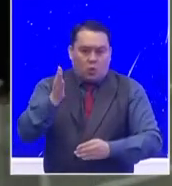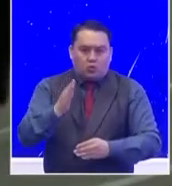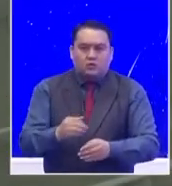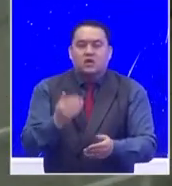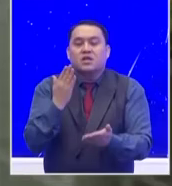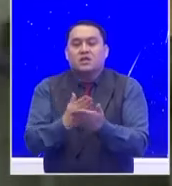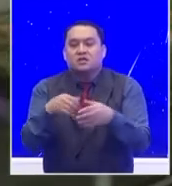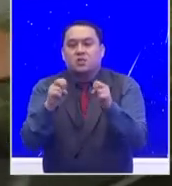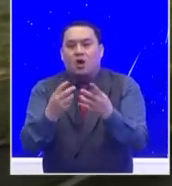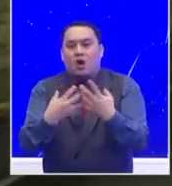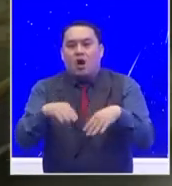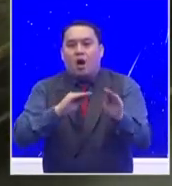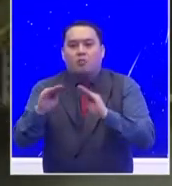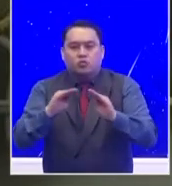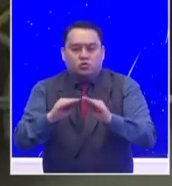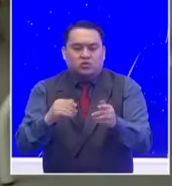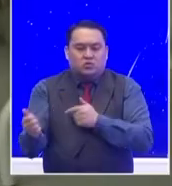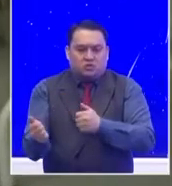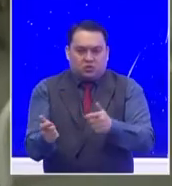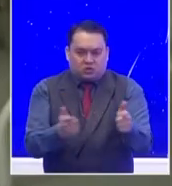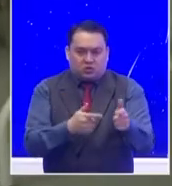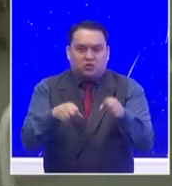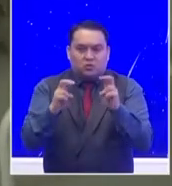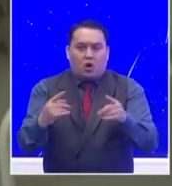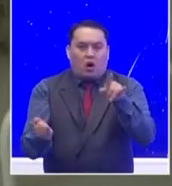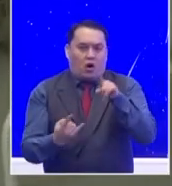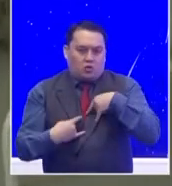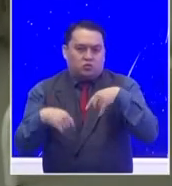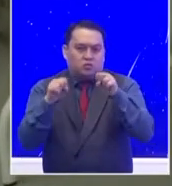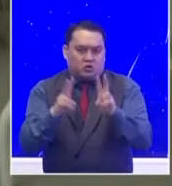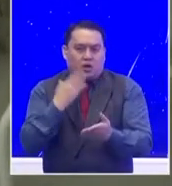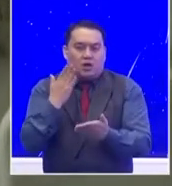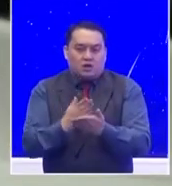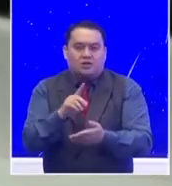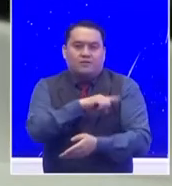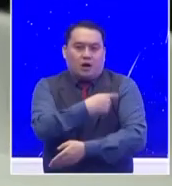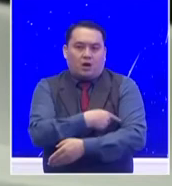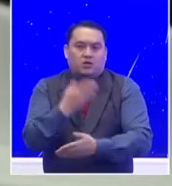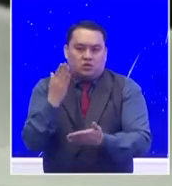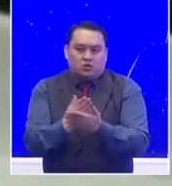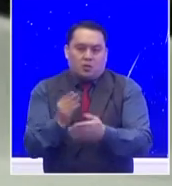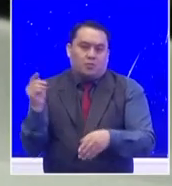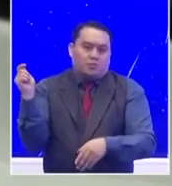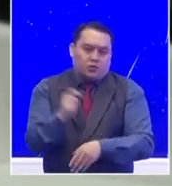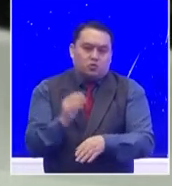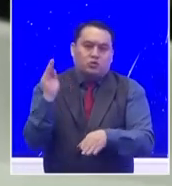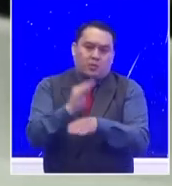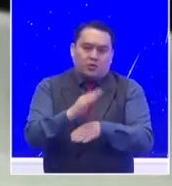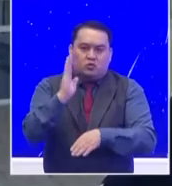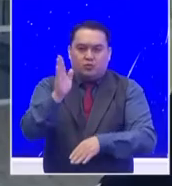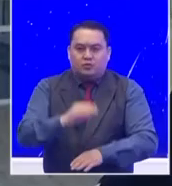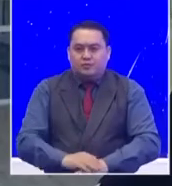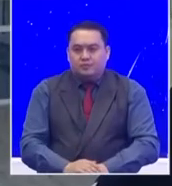изолятор. Объект оснащен диссредствами и защитными костюмами. На месте работают 2 санврача. На подкрепление прибудут еще 2